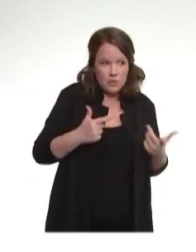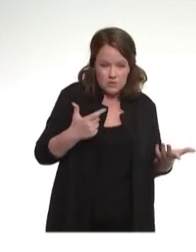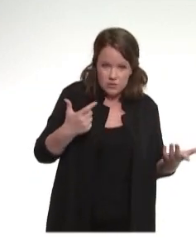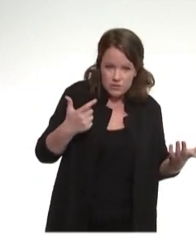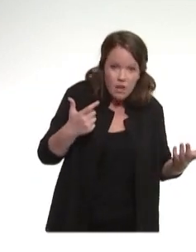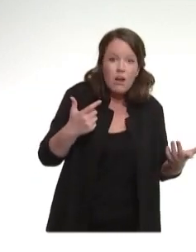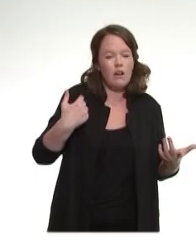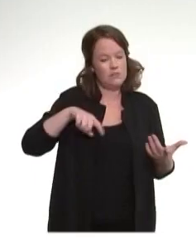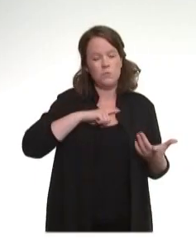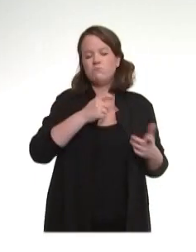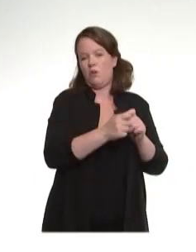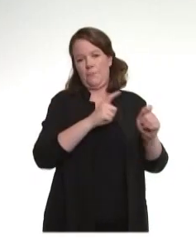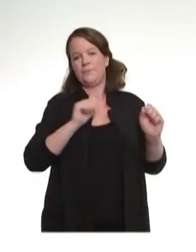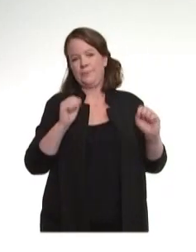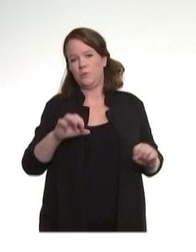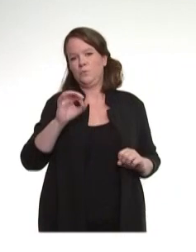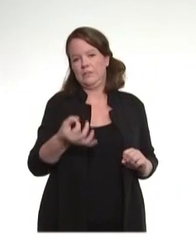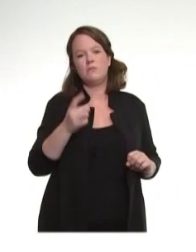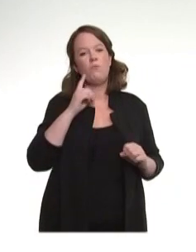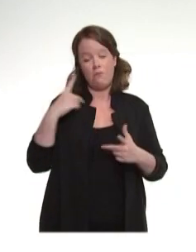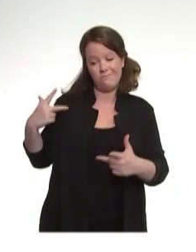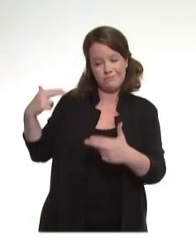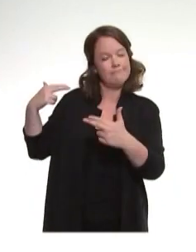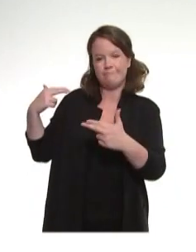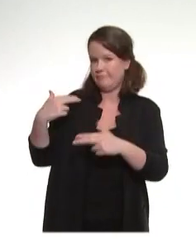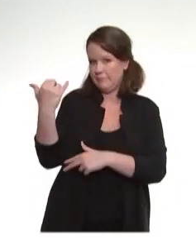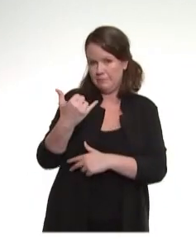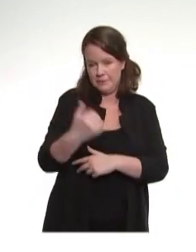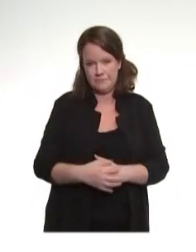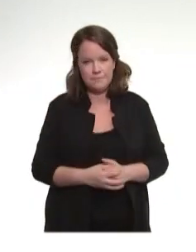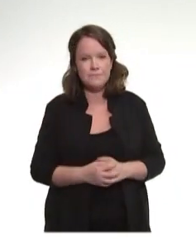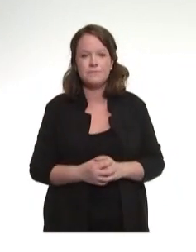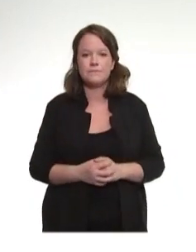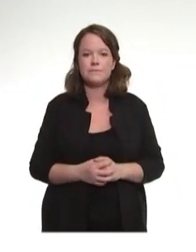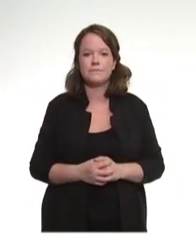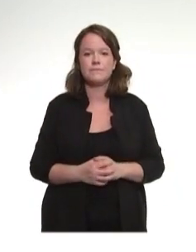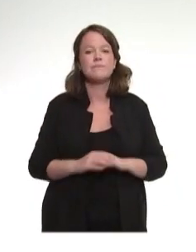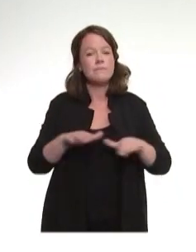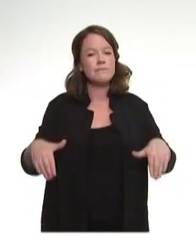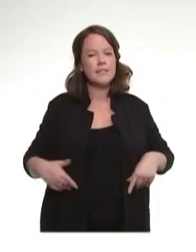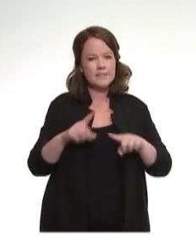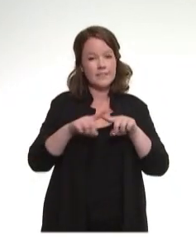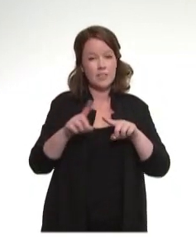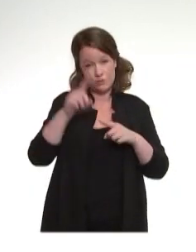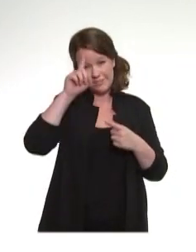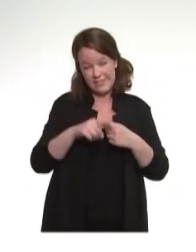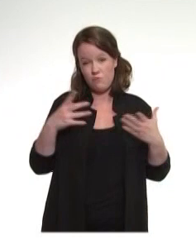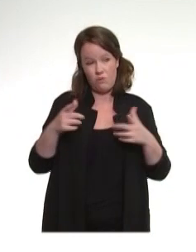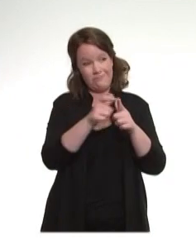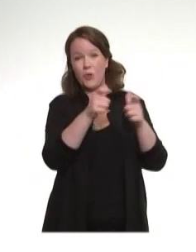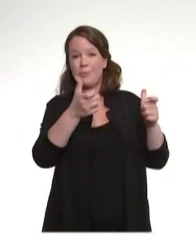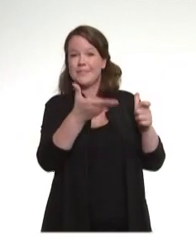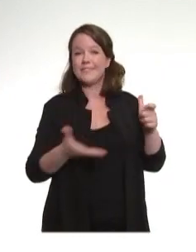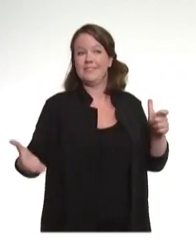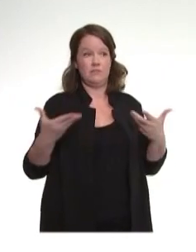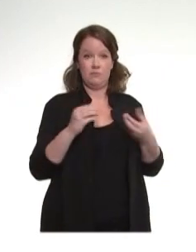important un mot enfin toujours sur ces mesures sur les questions de trésorerie parce que je sais que c'est une préoccupation majeure de beaucoup de